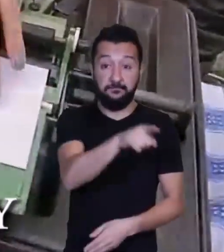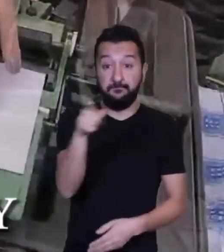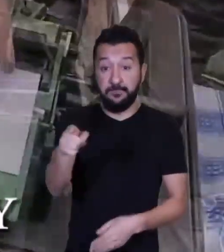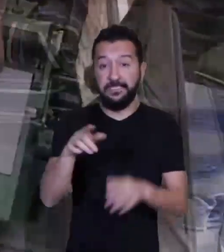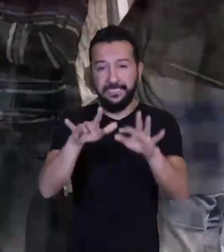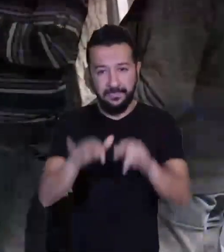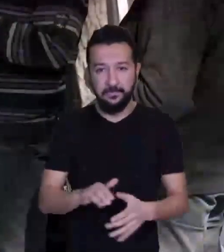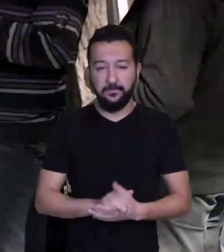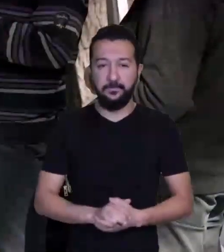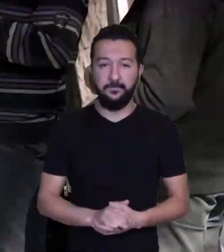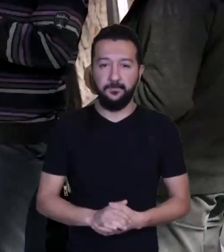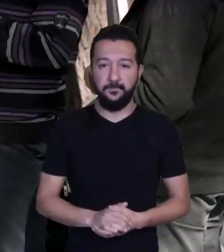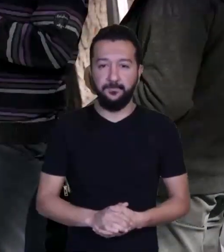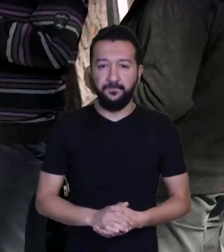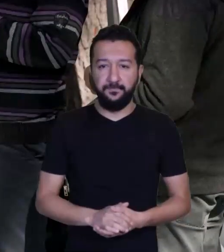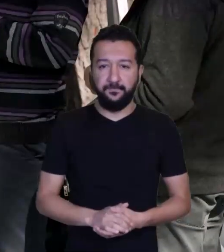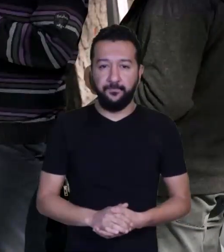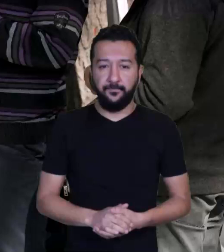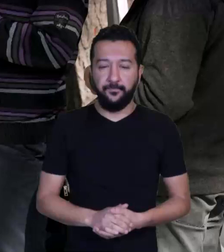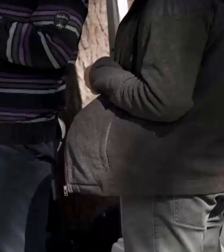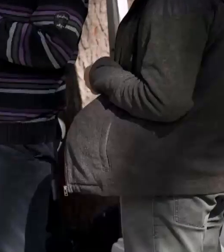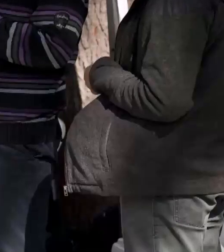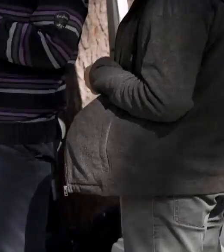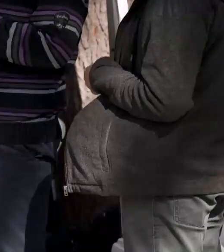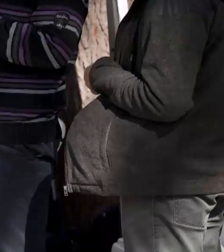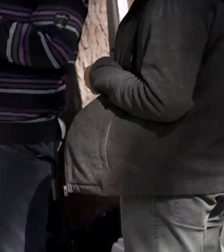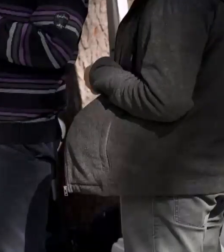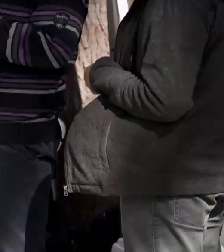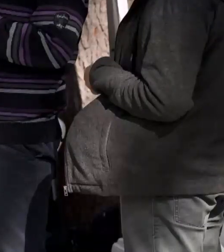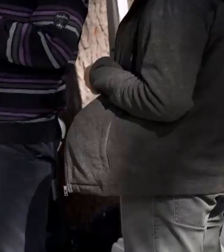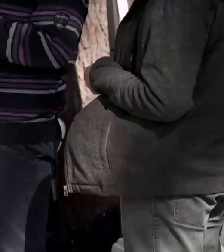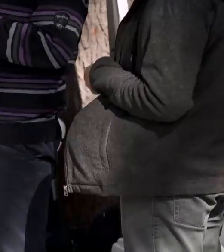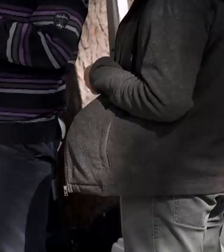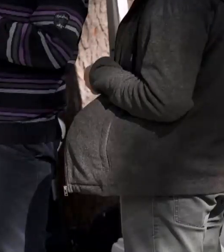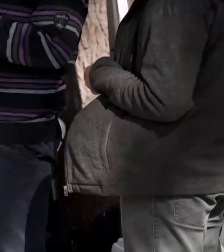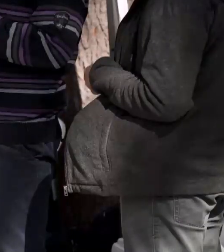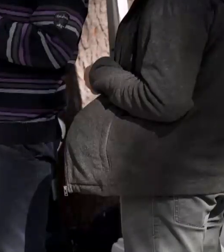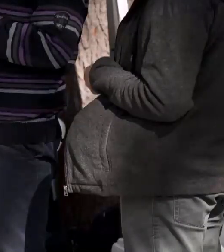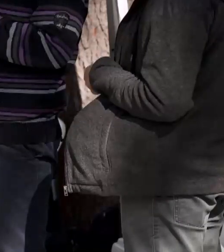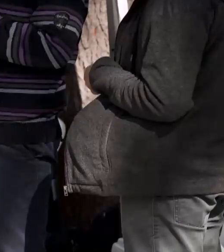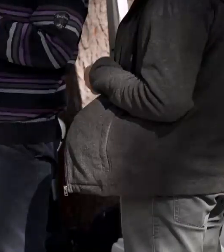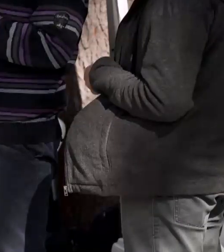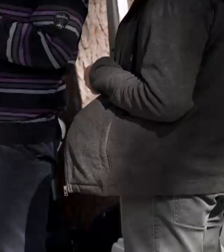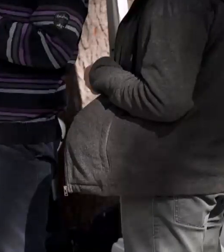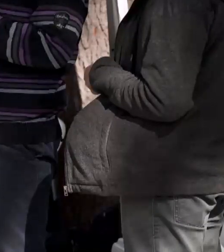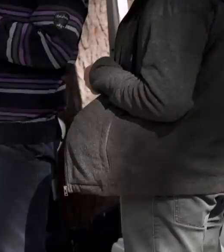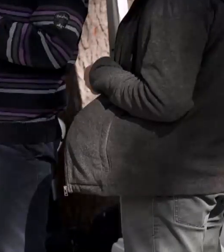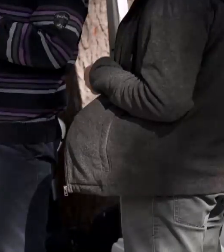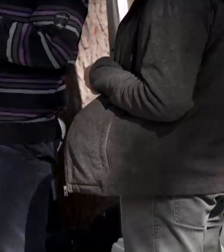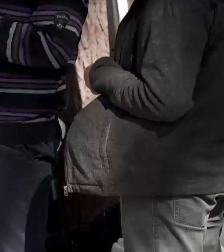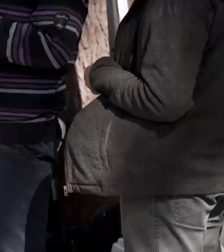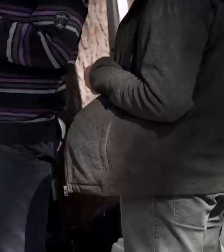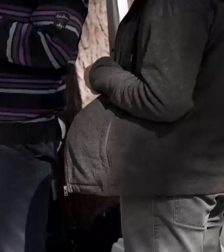burada yazdı. Üzerinde açılmış laptoplar, minik hoparlörler ve bilişim standı. İngiliz standın önünde Beyaz Baston ile